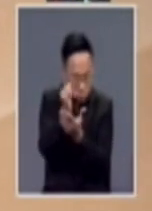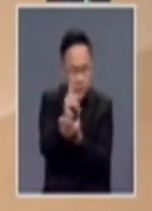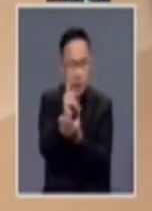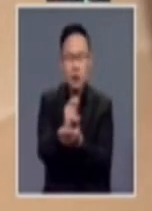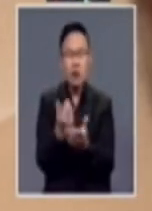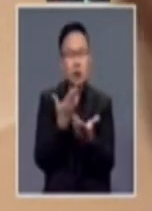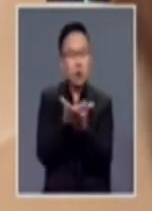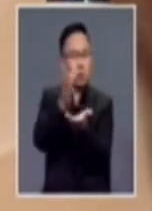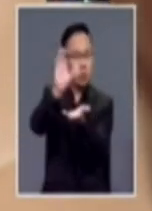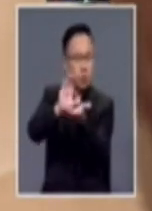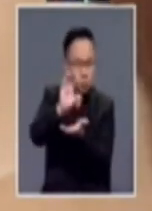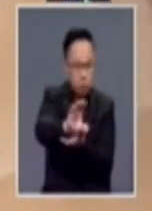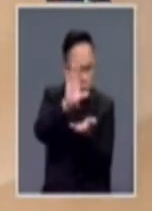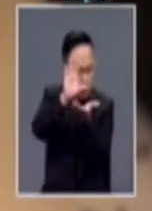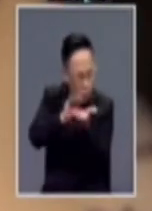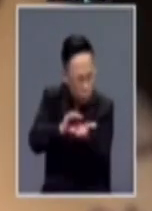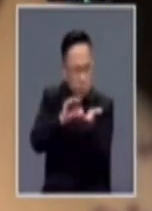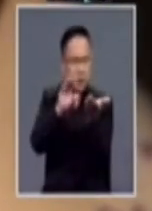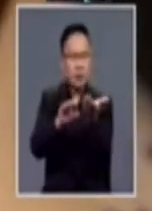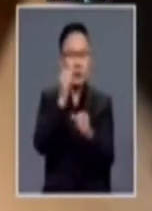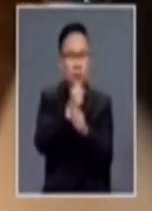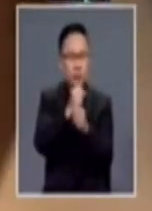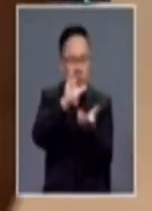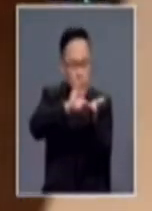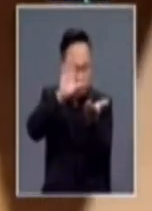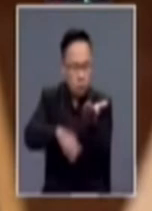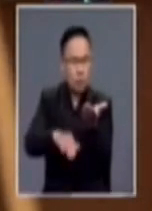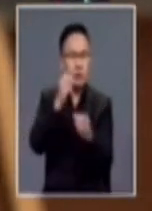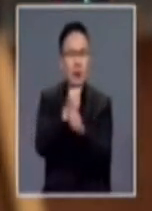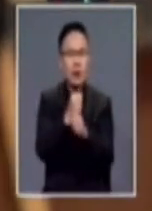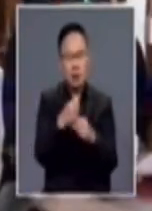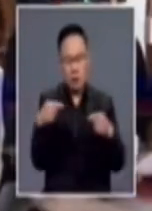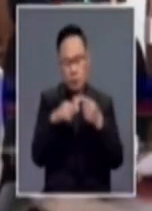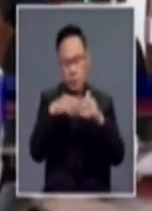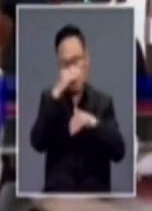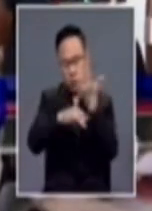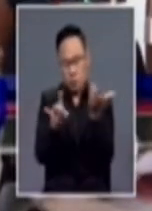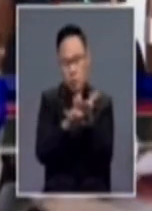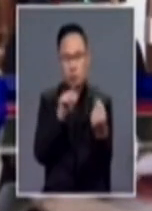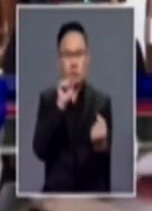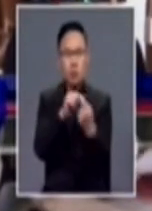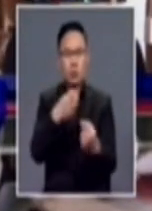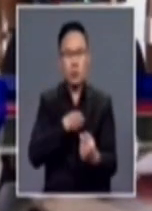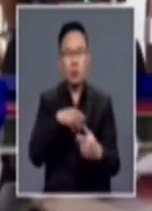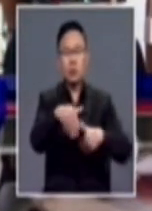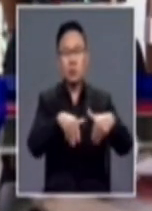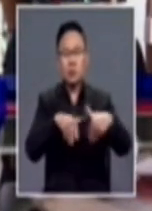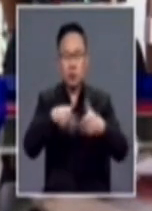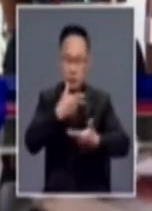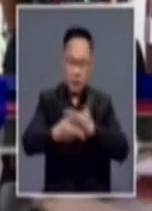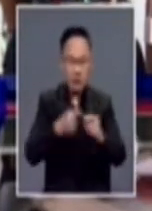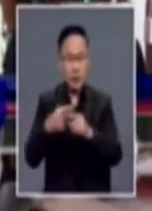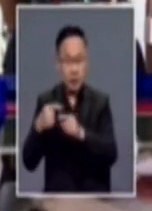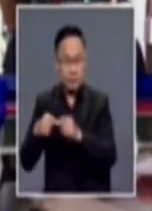ทั้งยังเป็นการยกระดับคุณภาพให้ตรงกับความต้องการของการตลาด แต่ละสัปดาห์ก็จะมีในเรื่องของการ